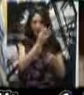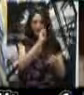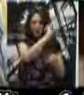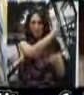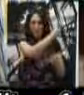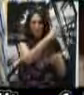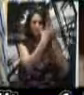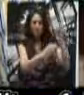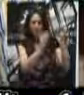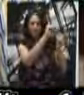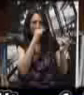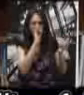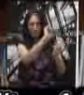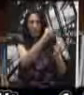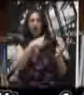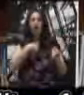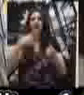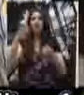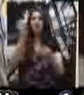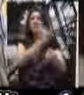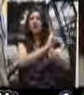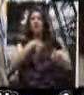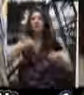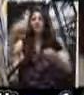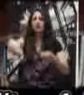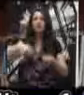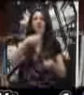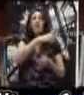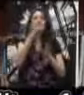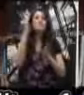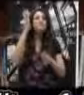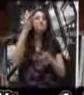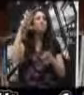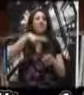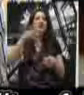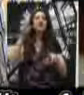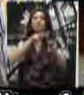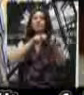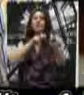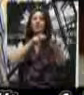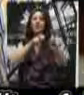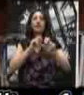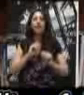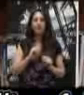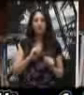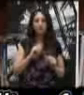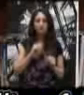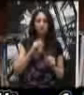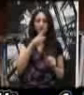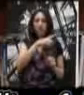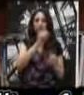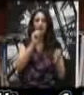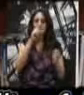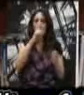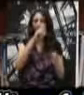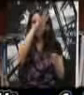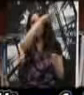الحكايه. ازيك ست عزة؟ الله يسلمك يا باشا. منين؟ انا من الشرقيه. منين من الشرقيه؟ من ابو